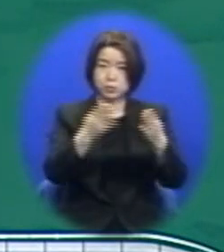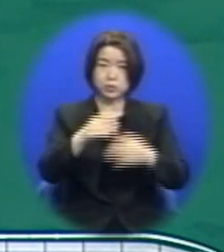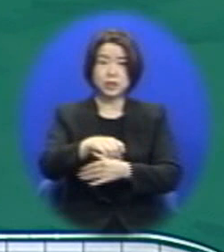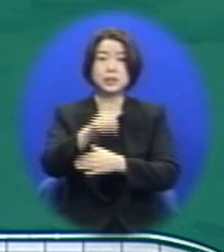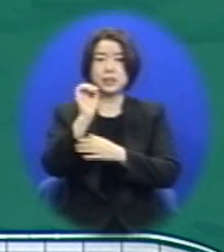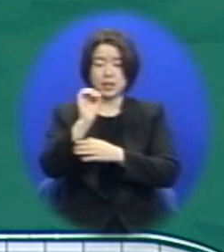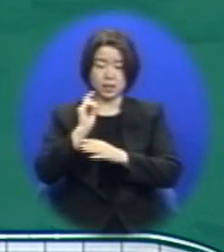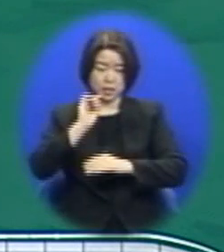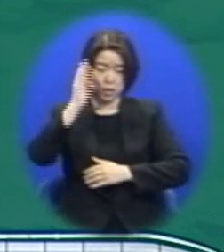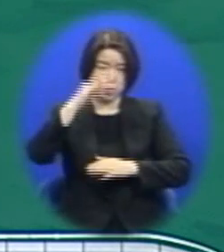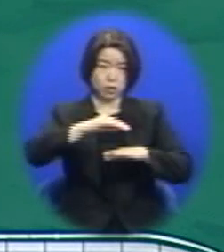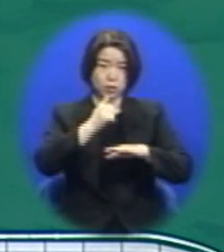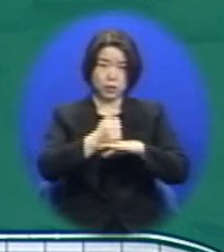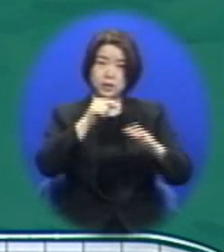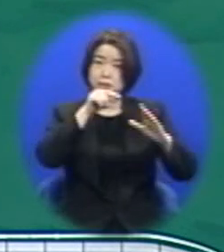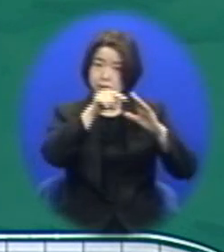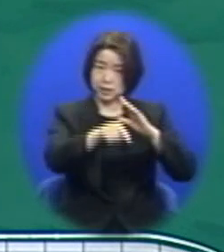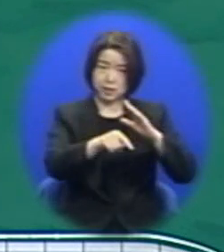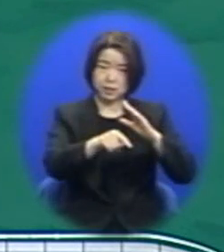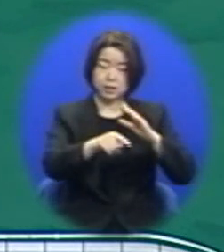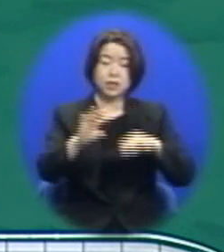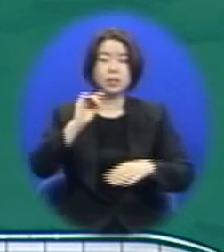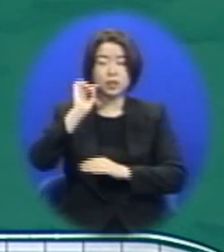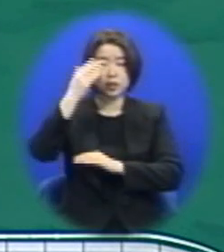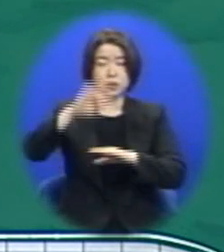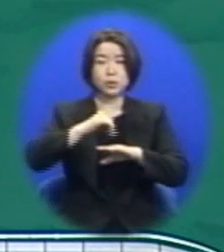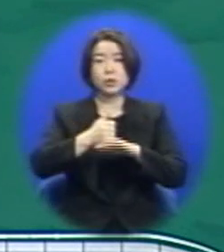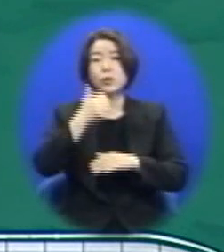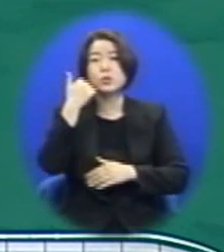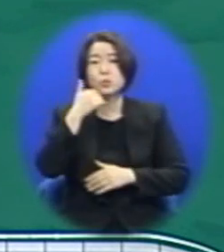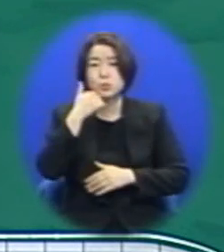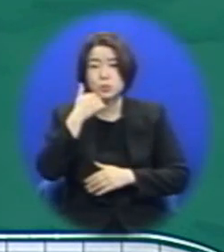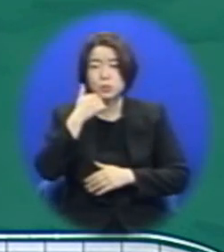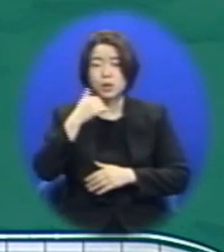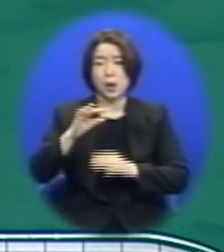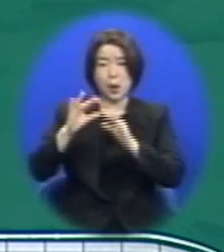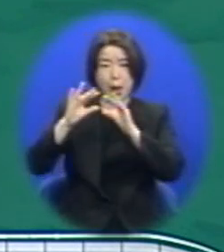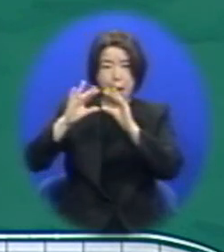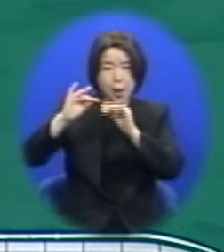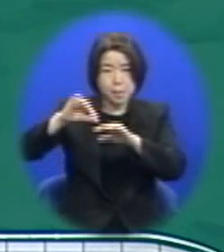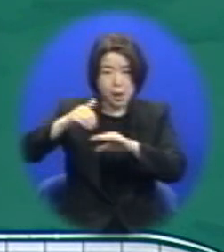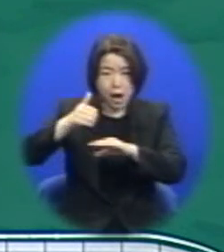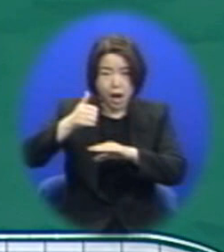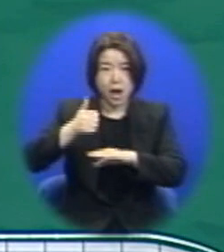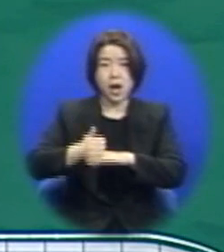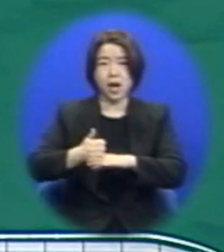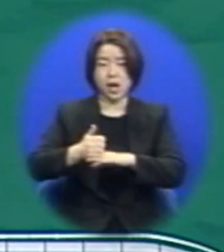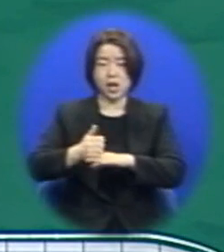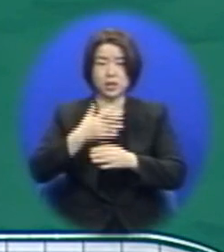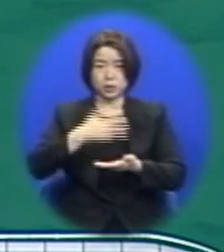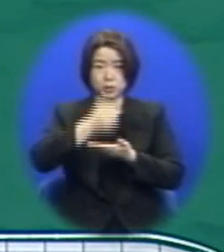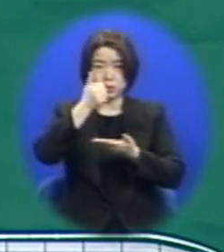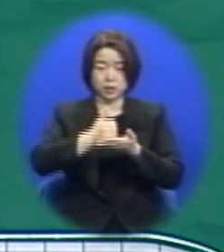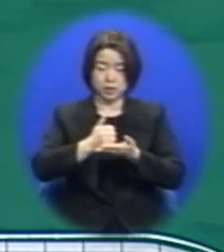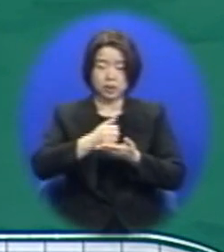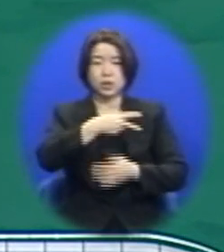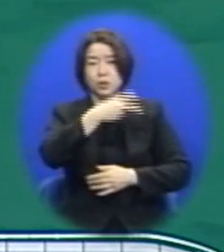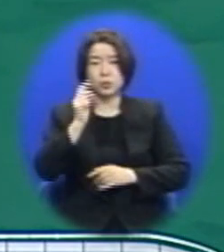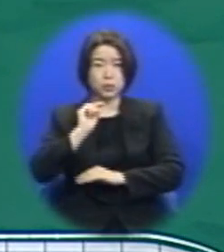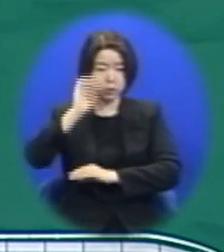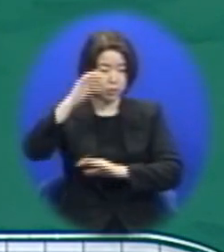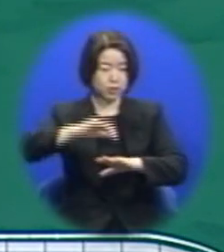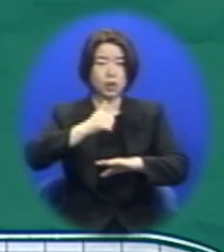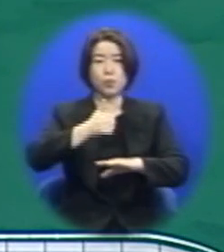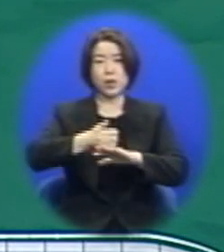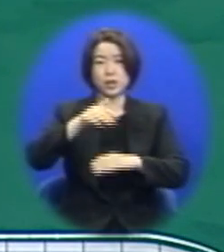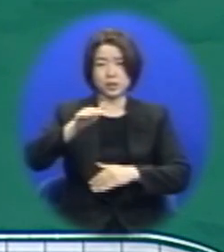왕이 들어가시리로다. 영광의 왕이 누시뇨? 만군의 여호와께서 곧 영광의 왕이시로다.